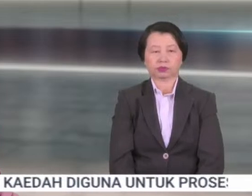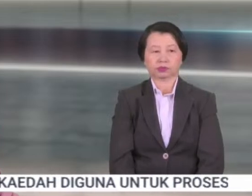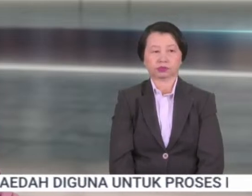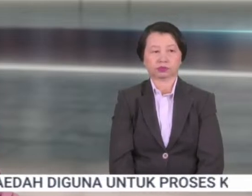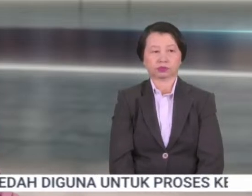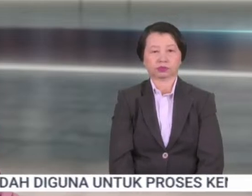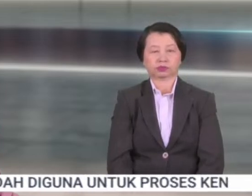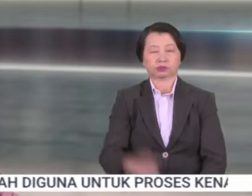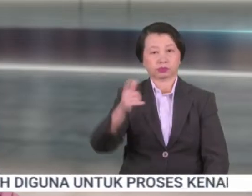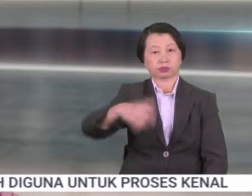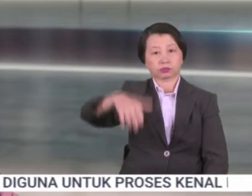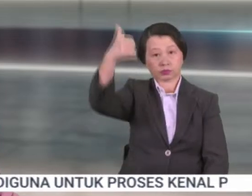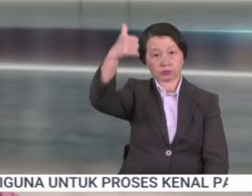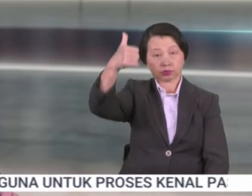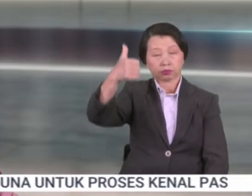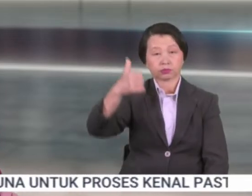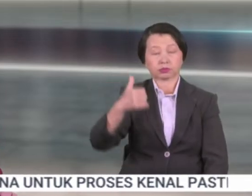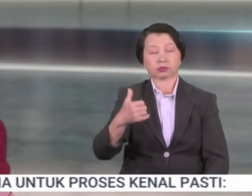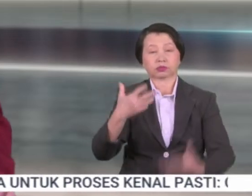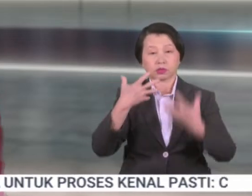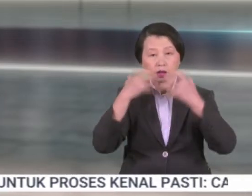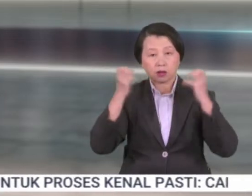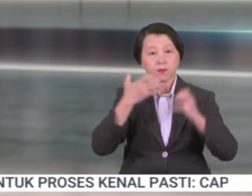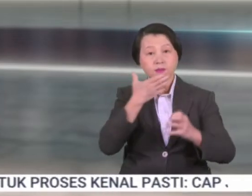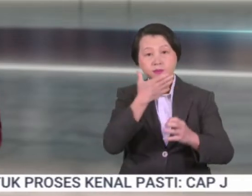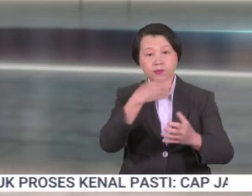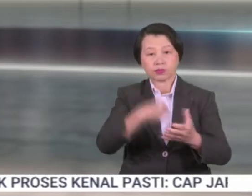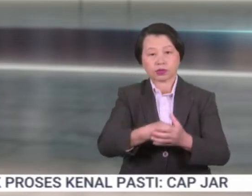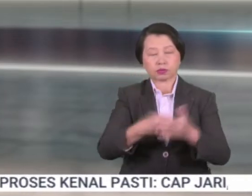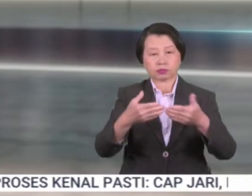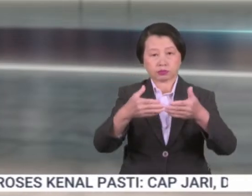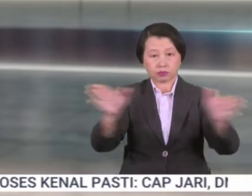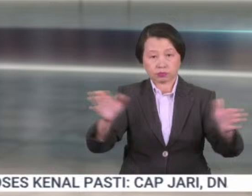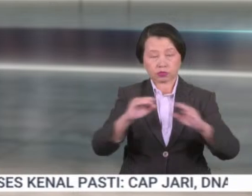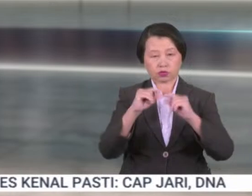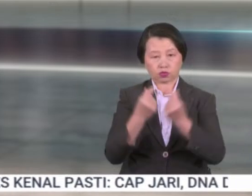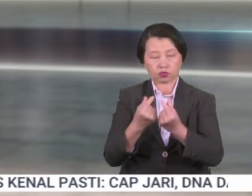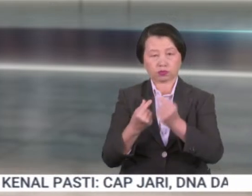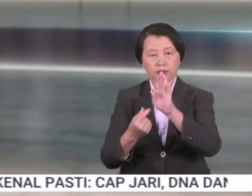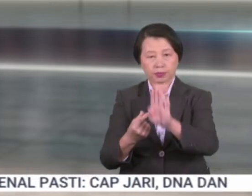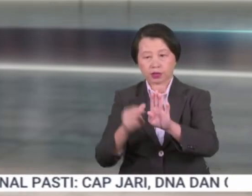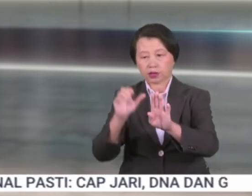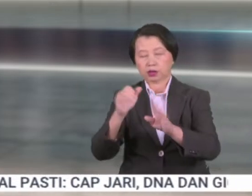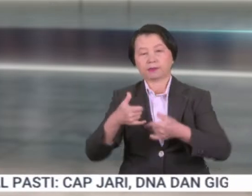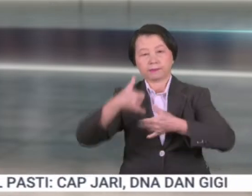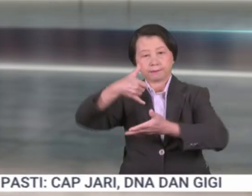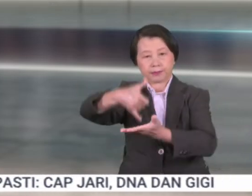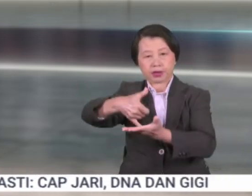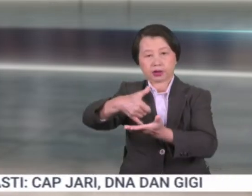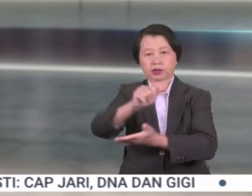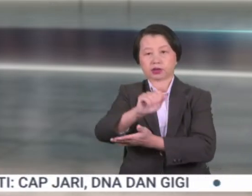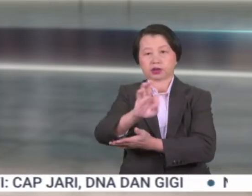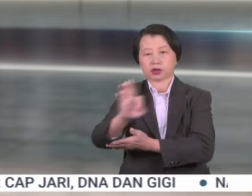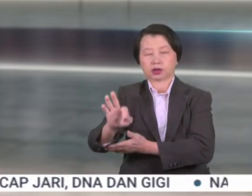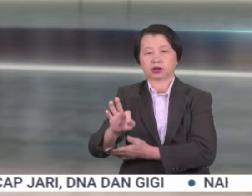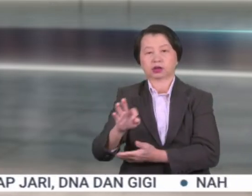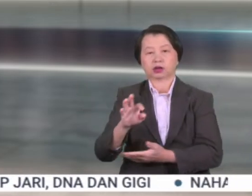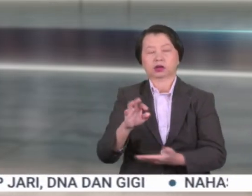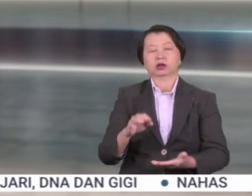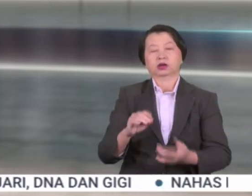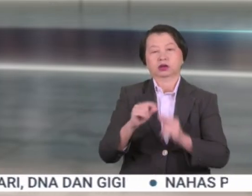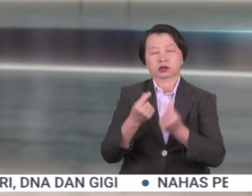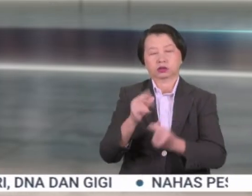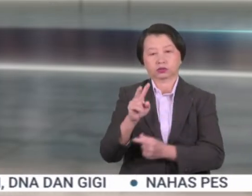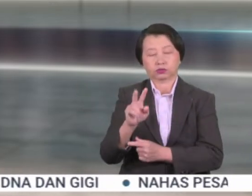susulan kemenangan skuad harimau muda ke atas Indonesia dalam aksi pembukaan kumpulan B piala AFF b23 ketua